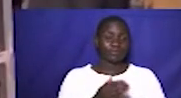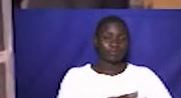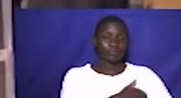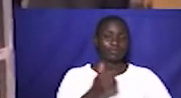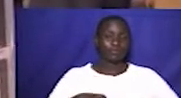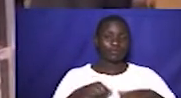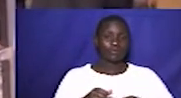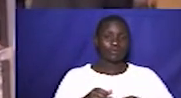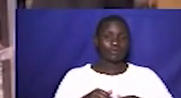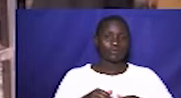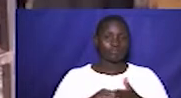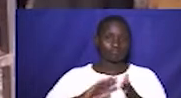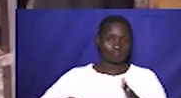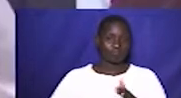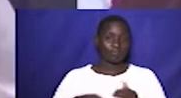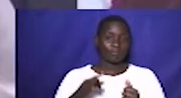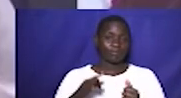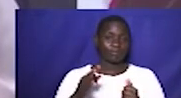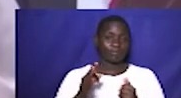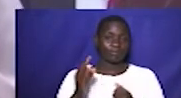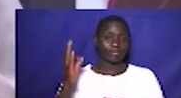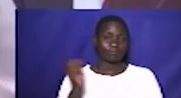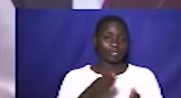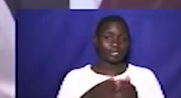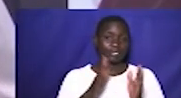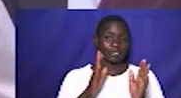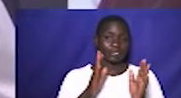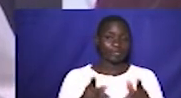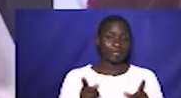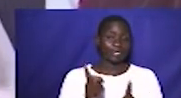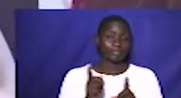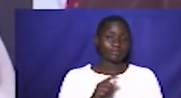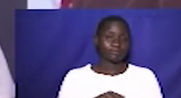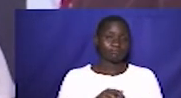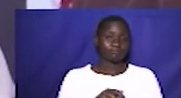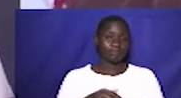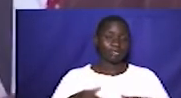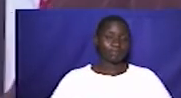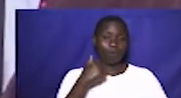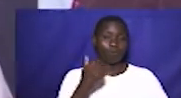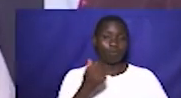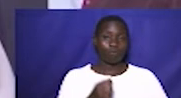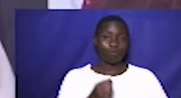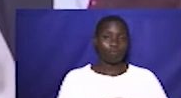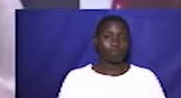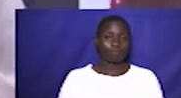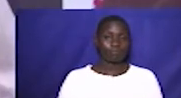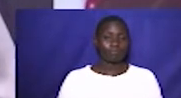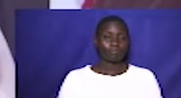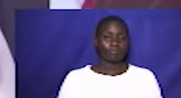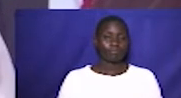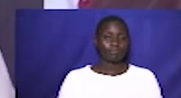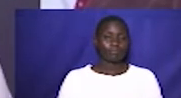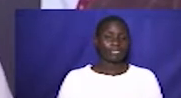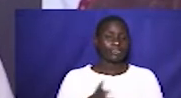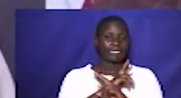kuchikura magiga yeme tinye tata sibakura kusemezana pamoja na vijana ambao walikuwa wamehudhuria na tayari